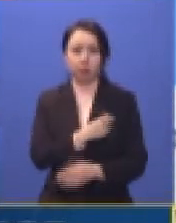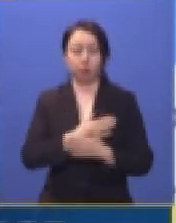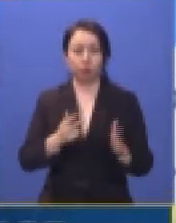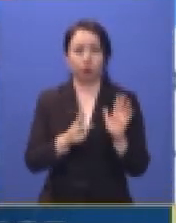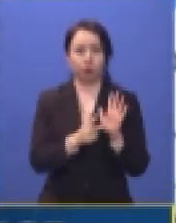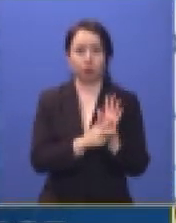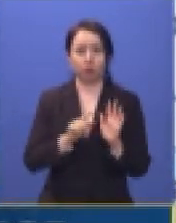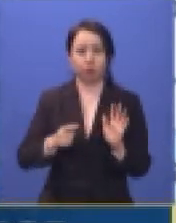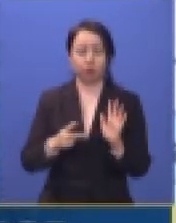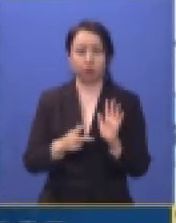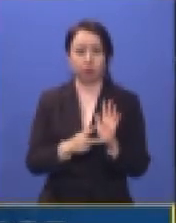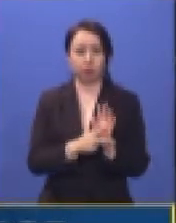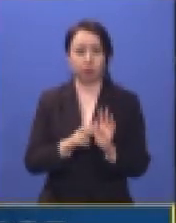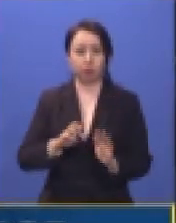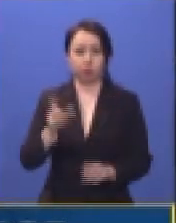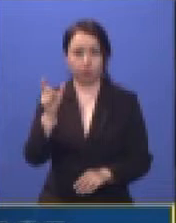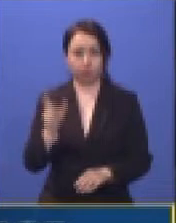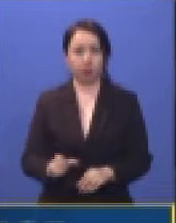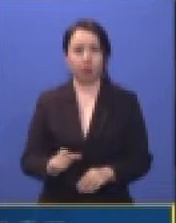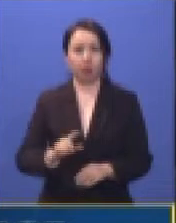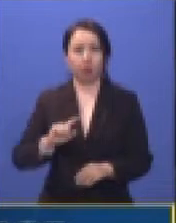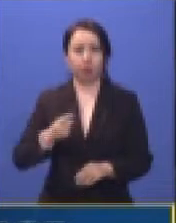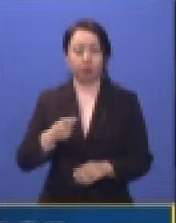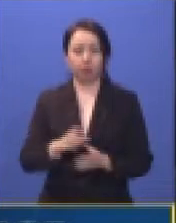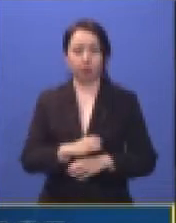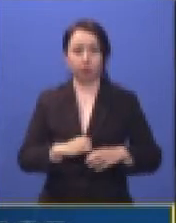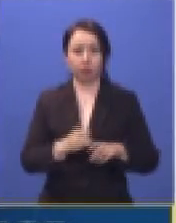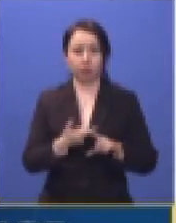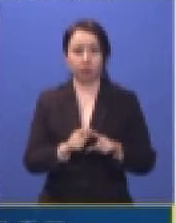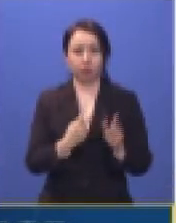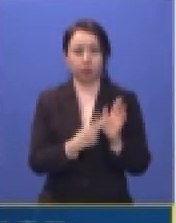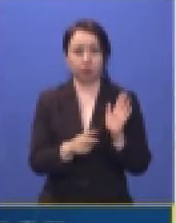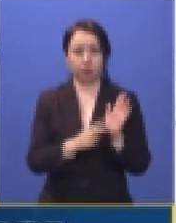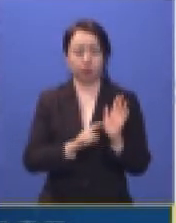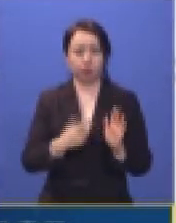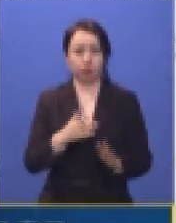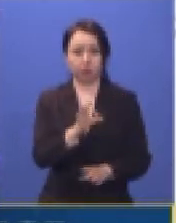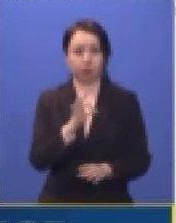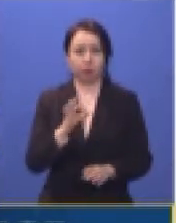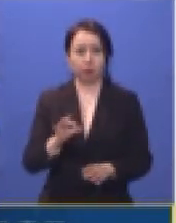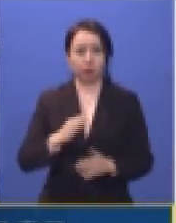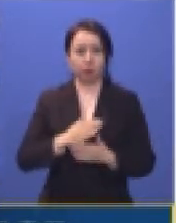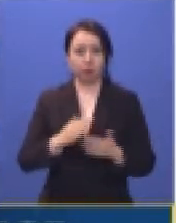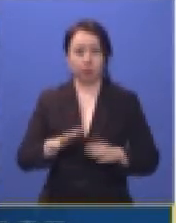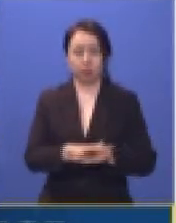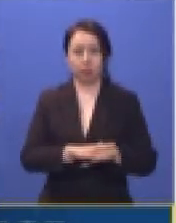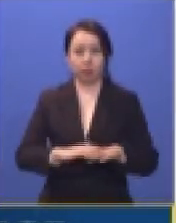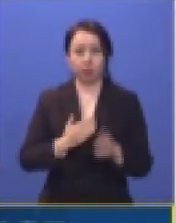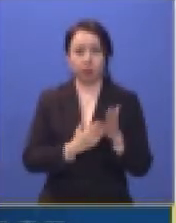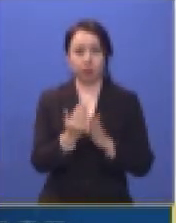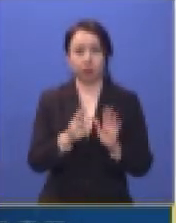вакцинировано более 8 и 8 миллионов человек первым компонентом это 77,5 процентов от взрослого населения